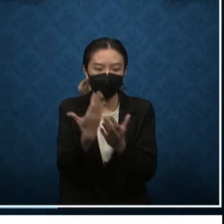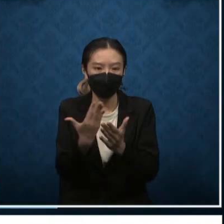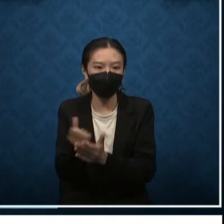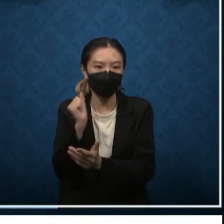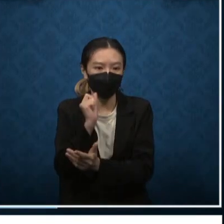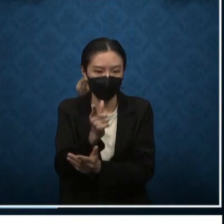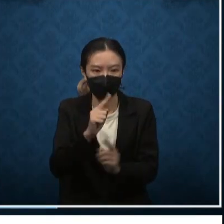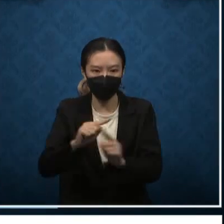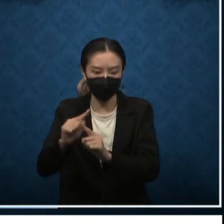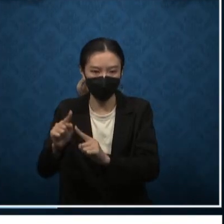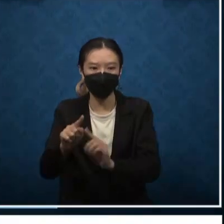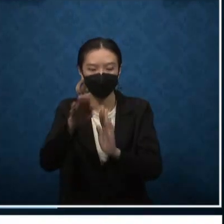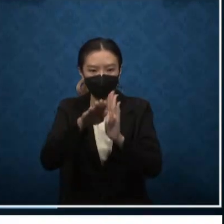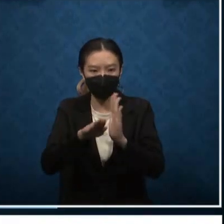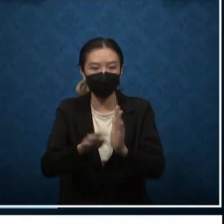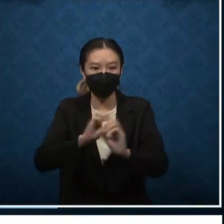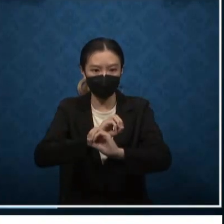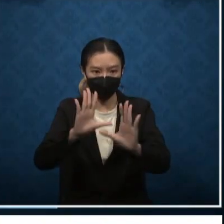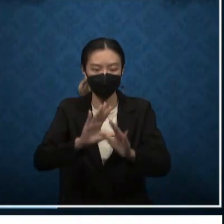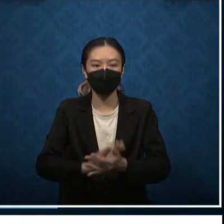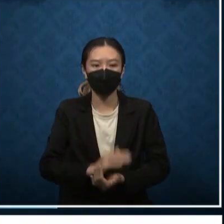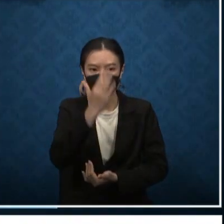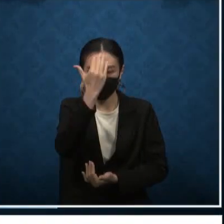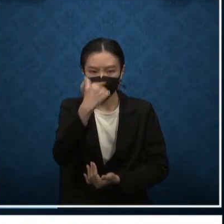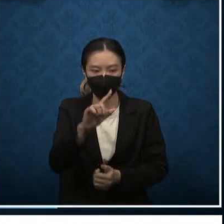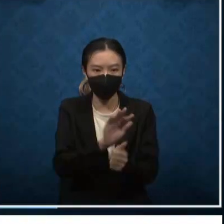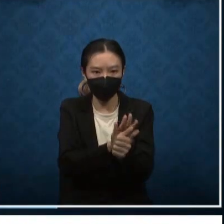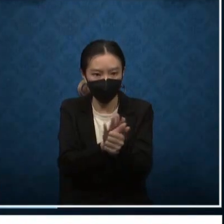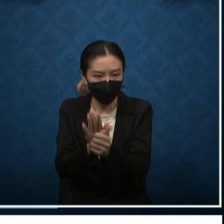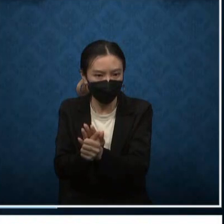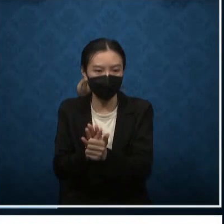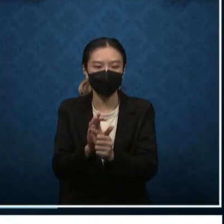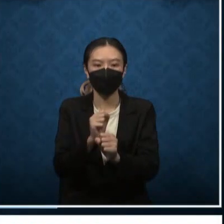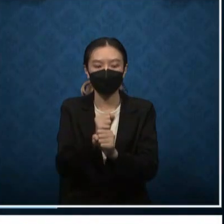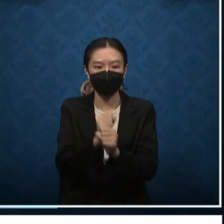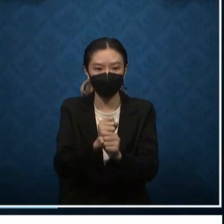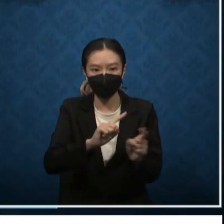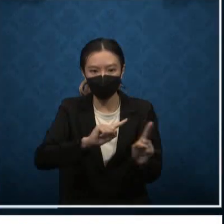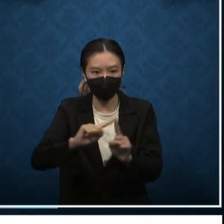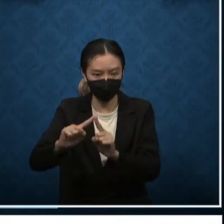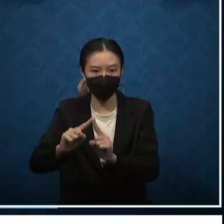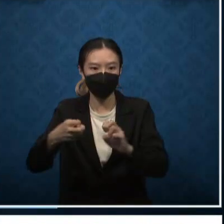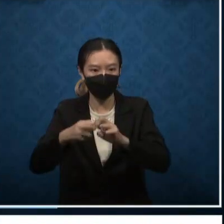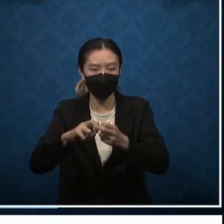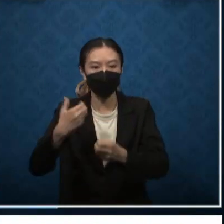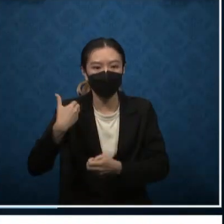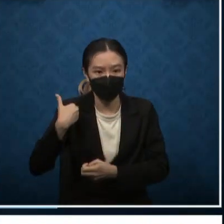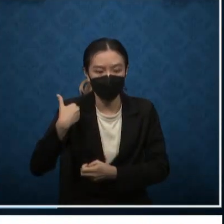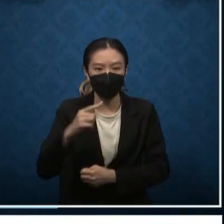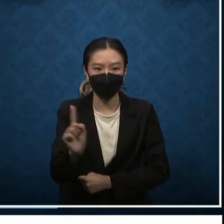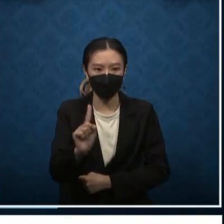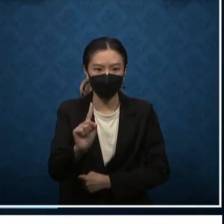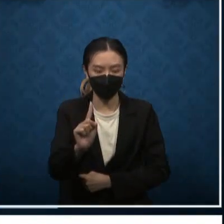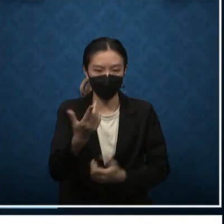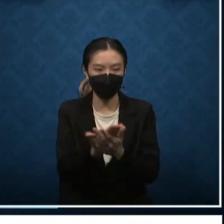พ.ช.ต.การเปกเฉพาะ พ daneกการที่ไปติดตามการปริบายงานขกเงิ